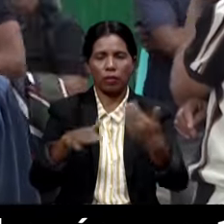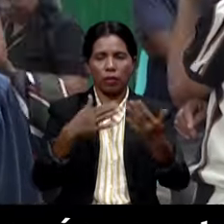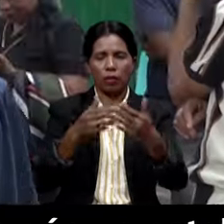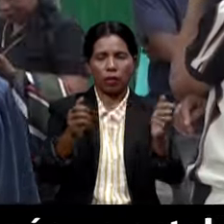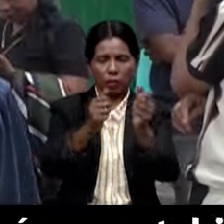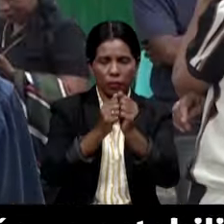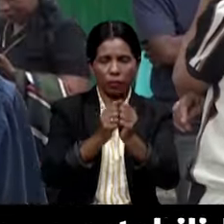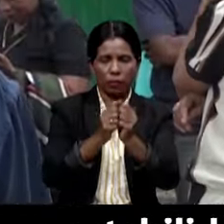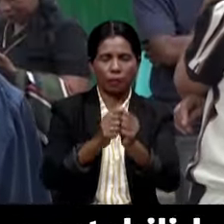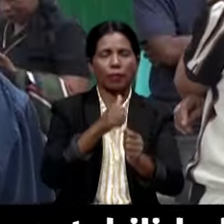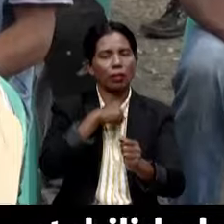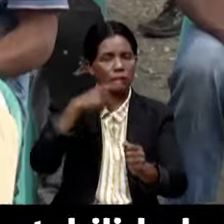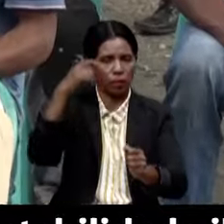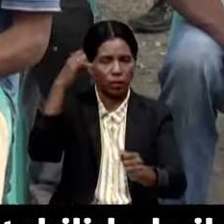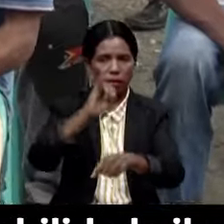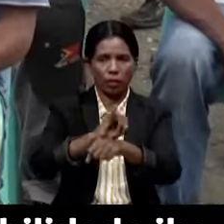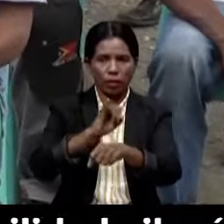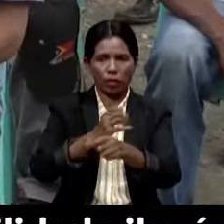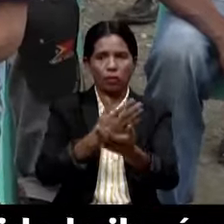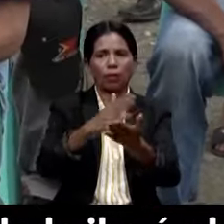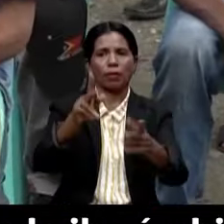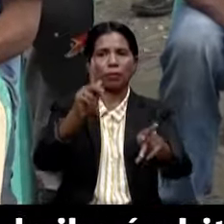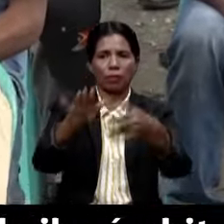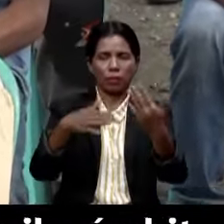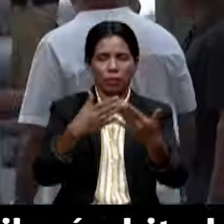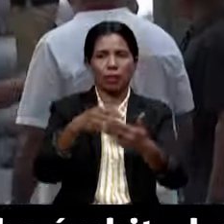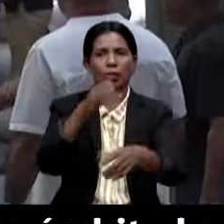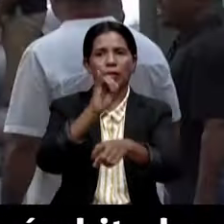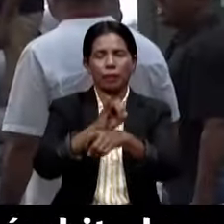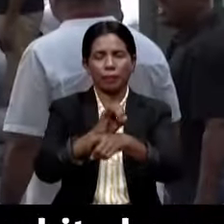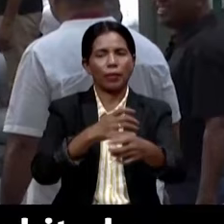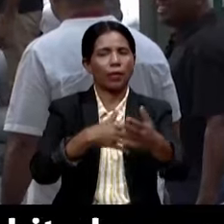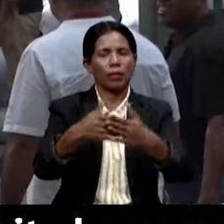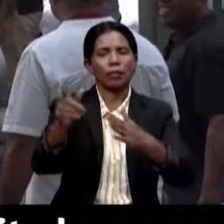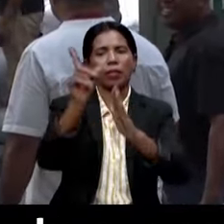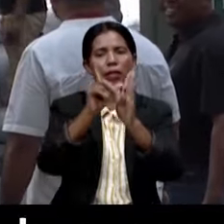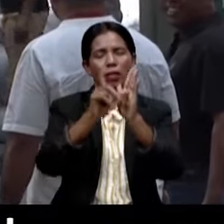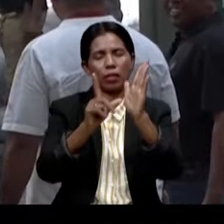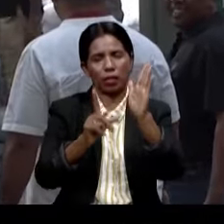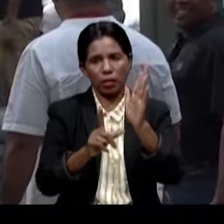hamuto ko paro ko sira fa ba saranesira e kada paroquia. Ne depende ba lista nebe